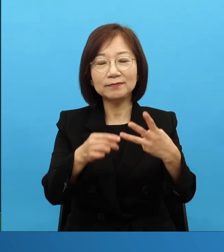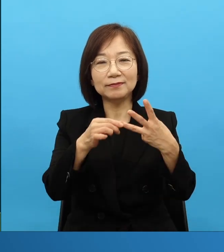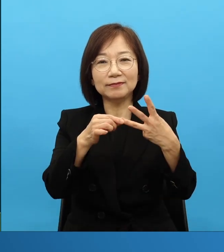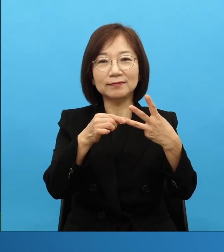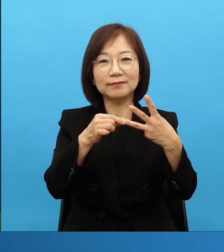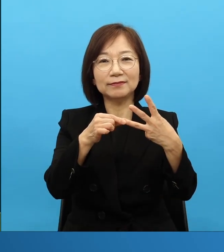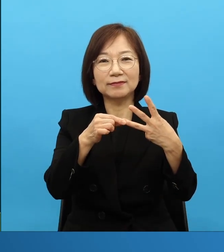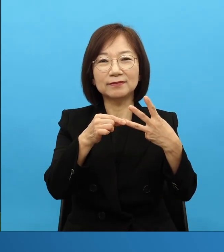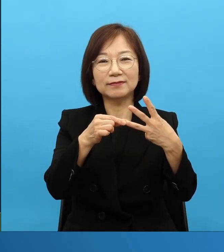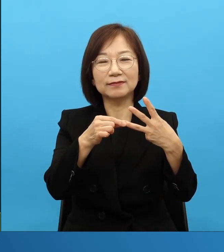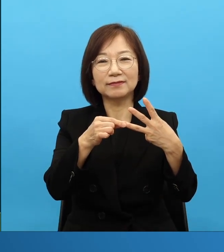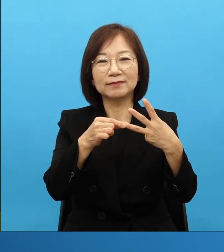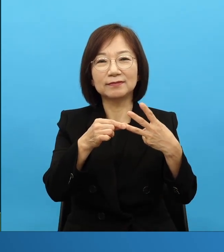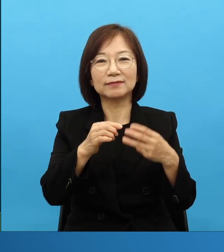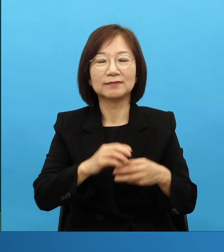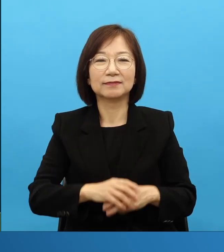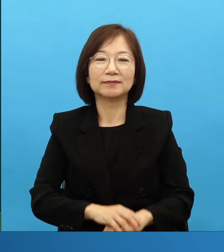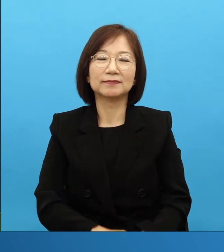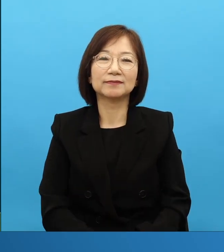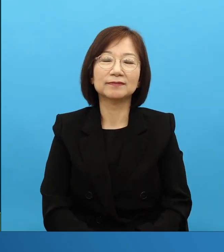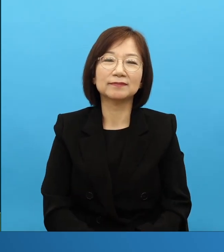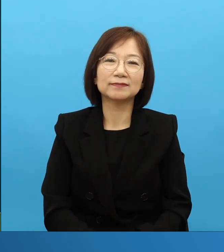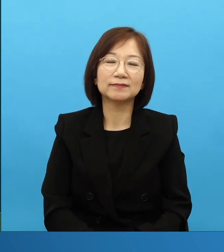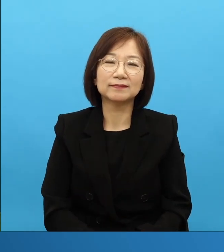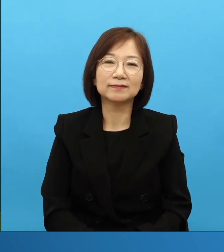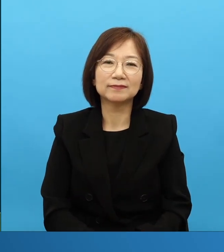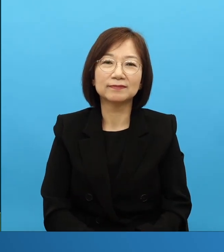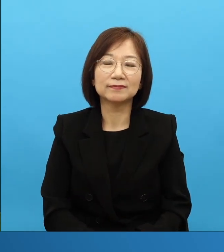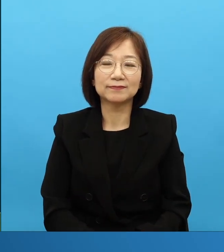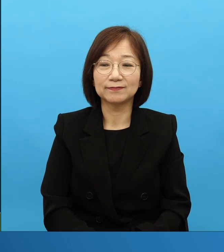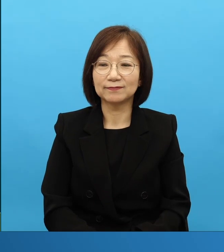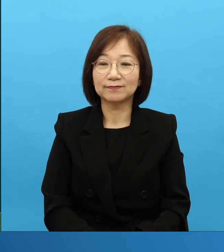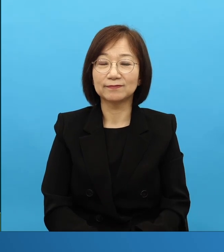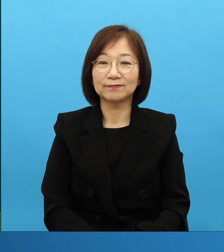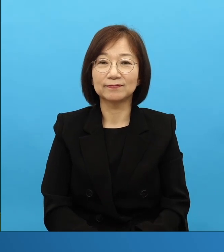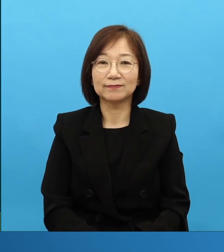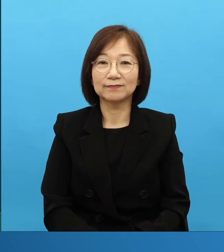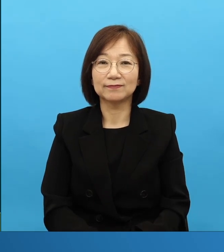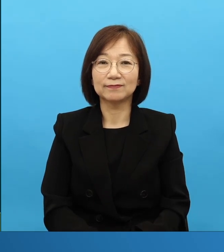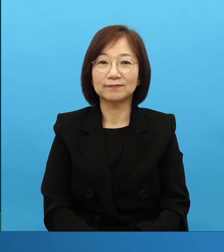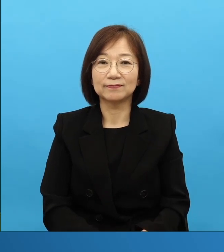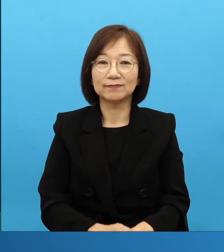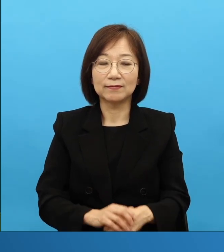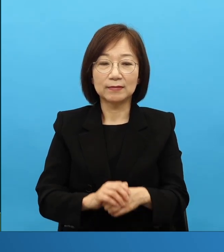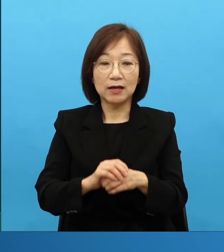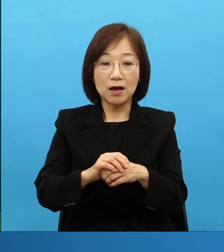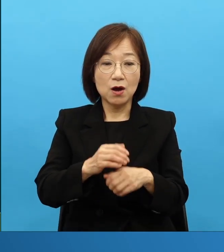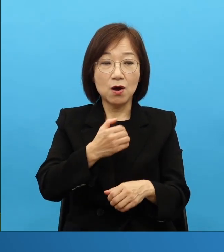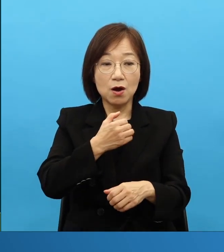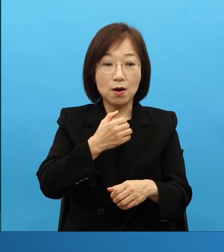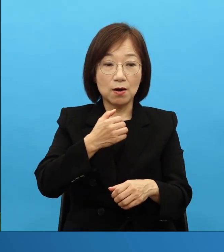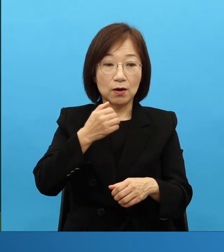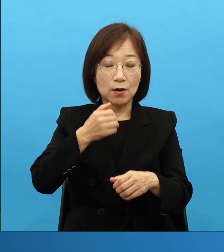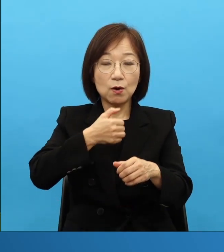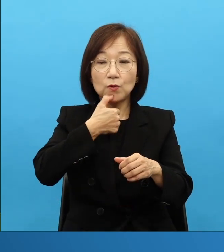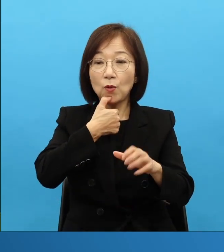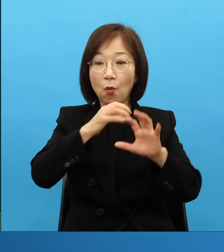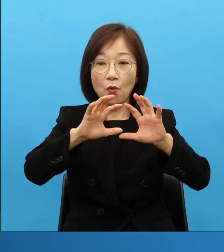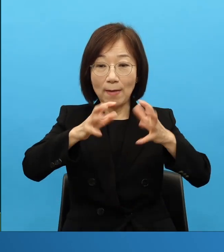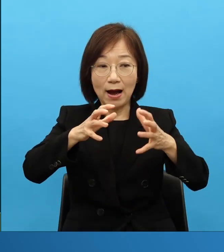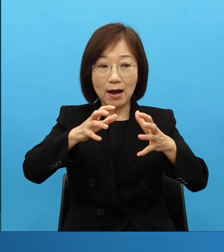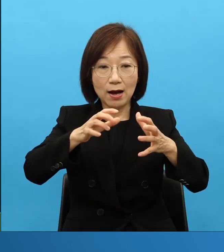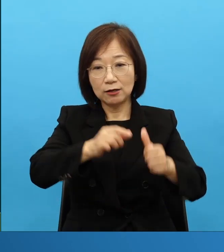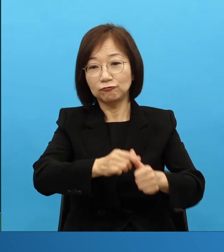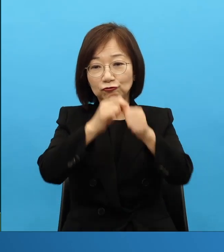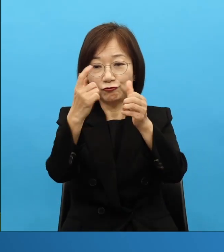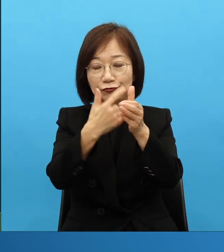3. 바울처럼 로마 살릴 교회의 망대를 만들어라. Like Paul, create the partisan